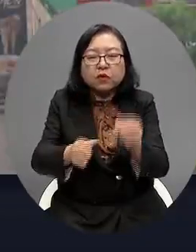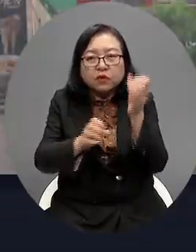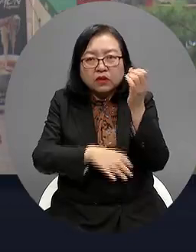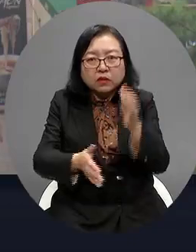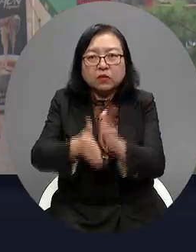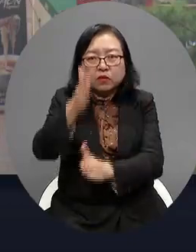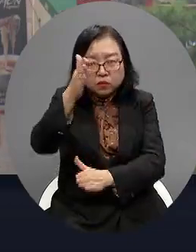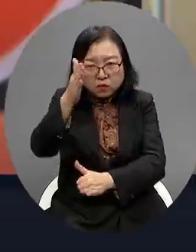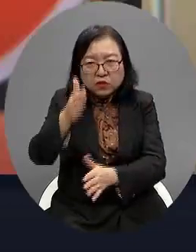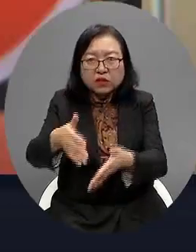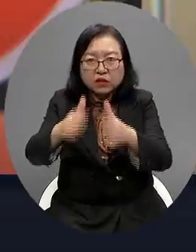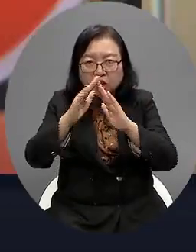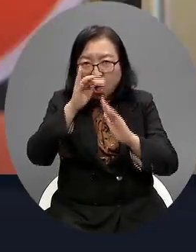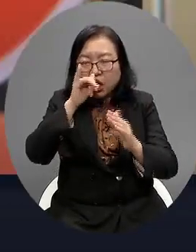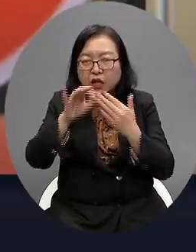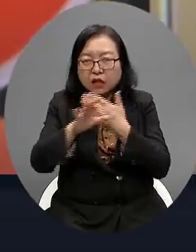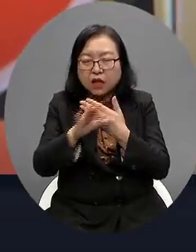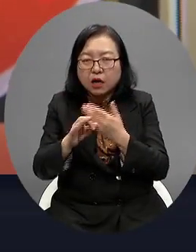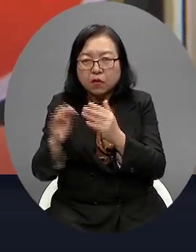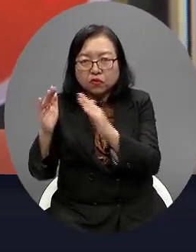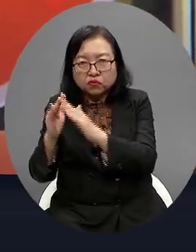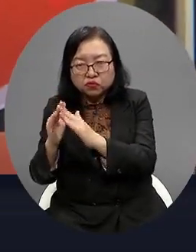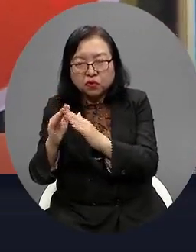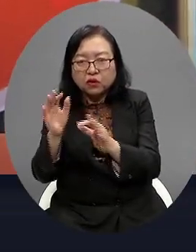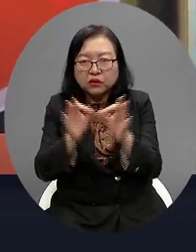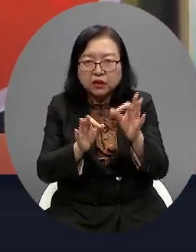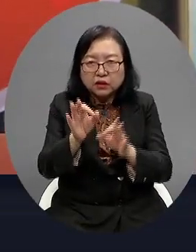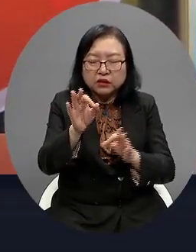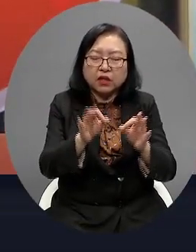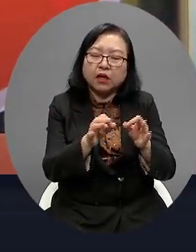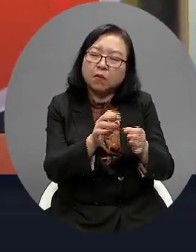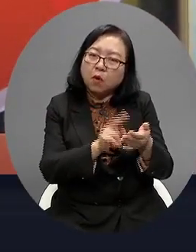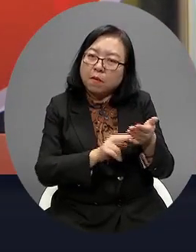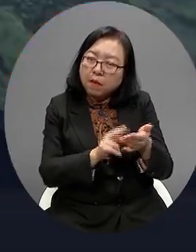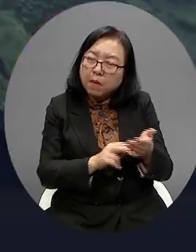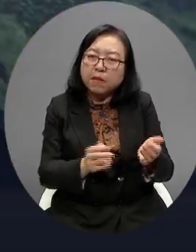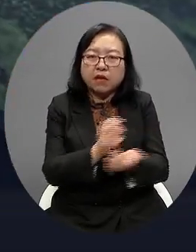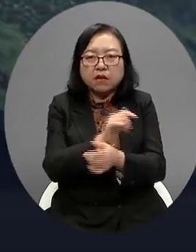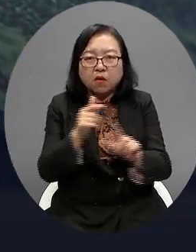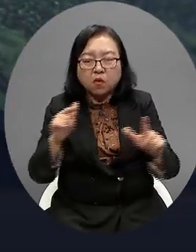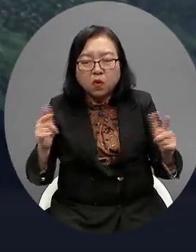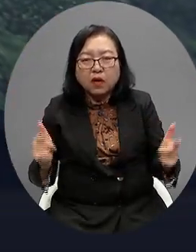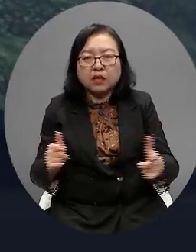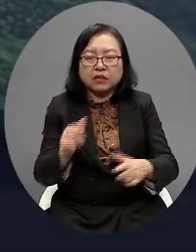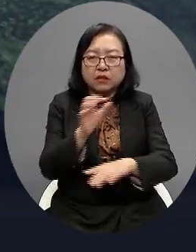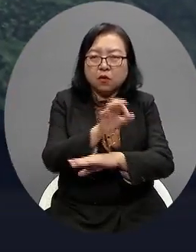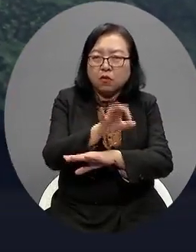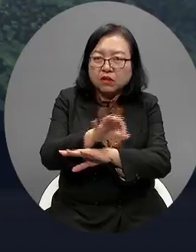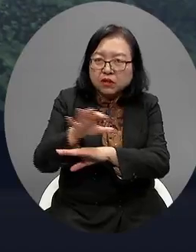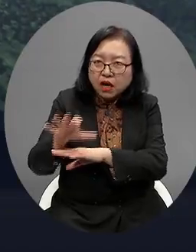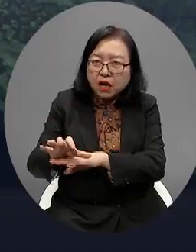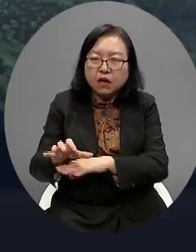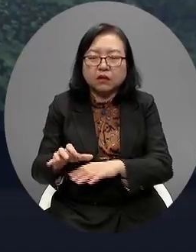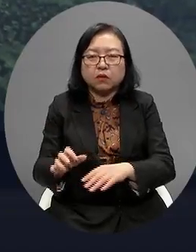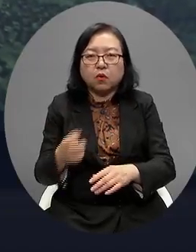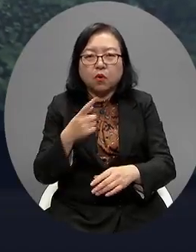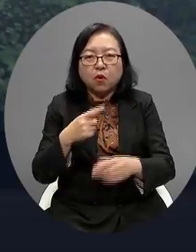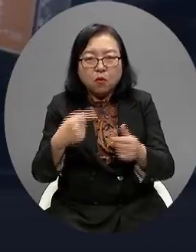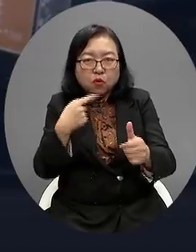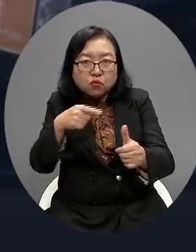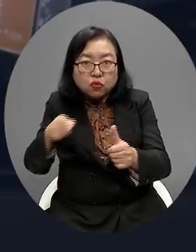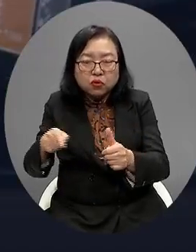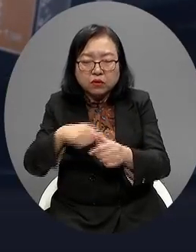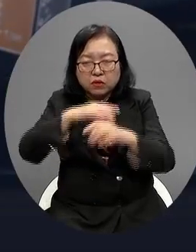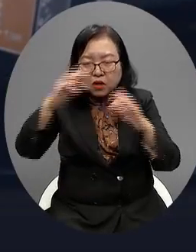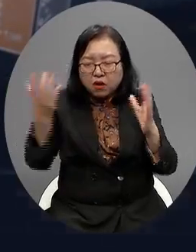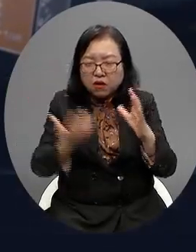주거, 상업, 비즈니스, 쇼핑, 또 항공, 체험, 교육 뭐 이런 것이 총망라에